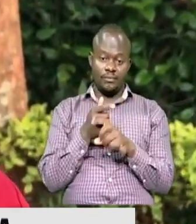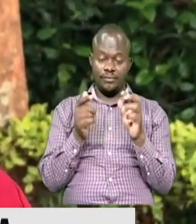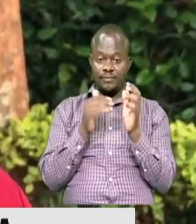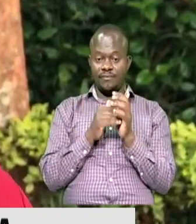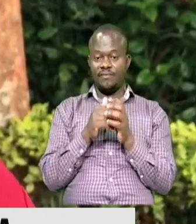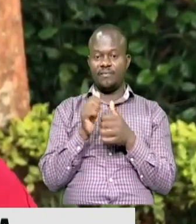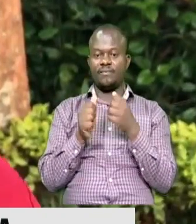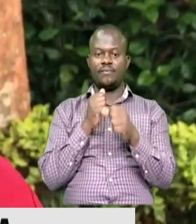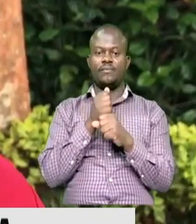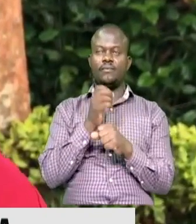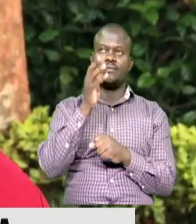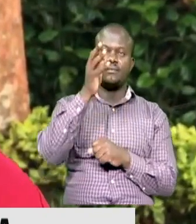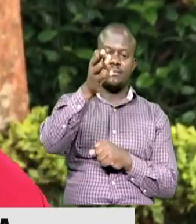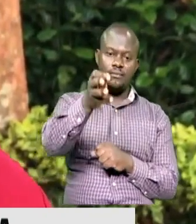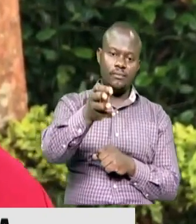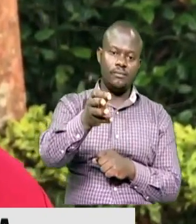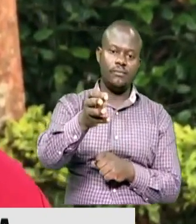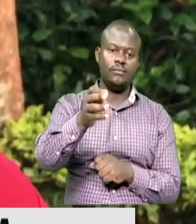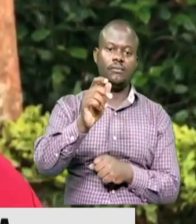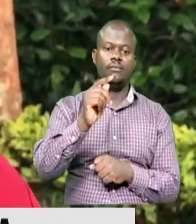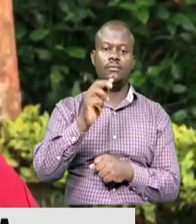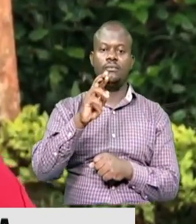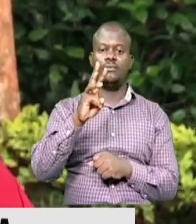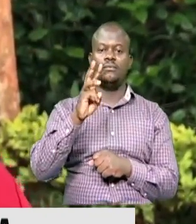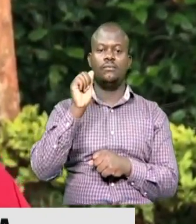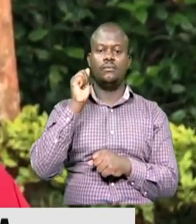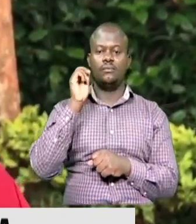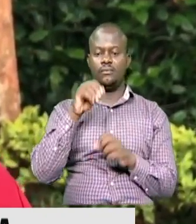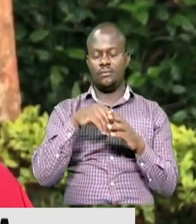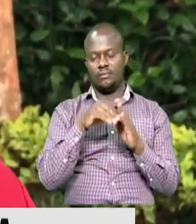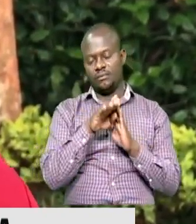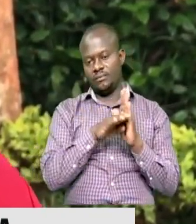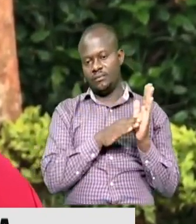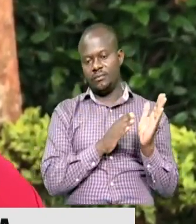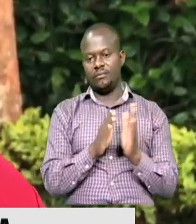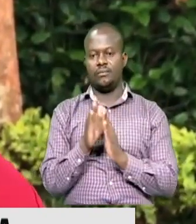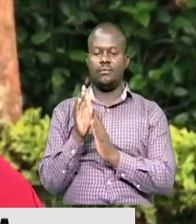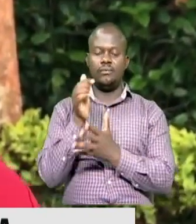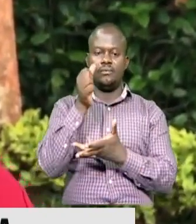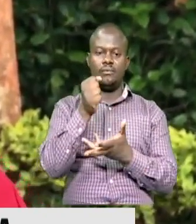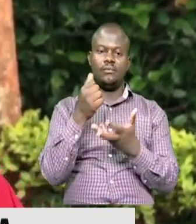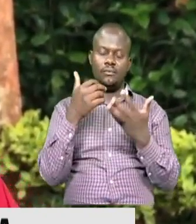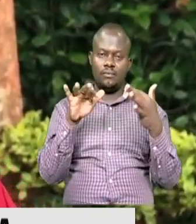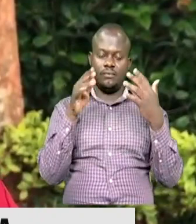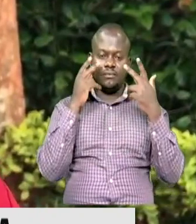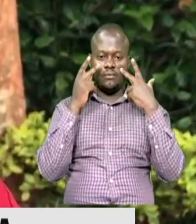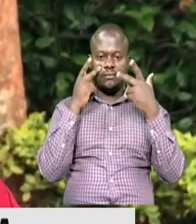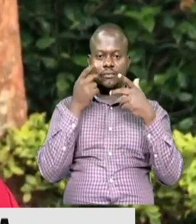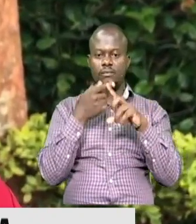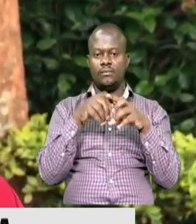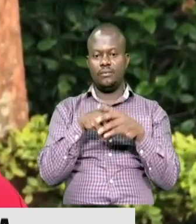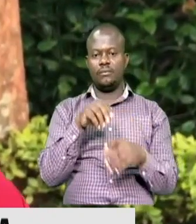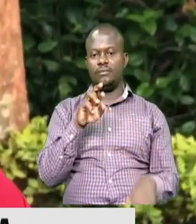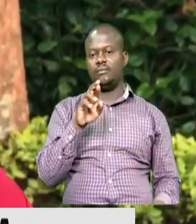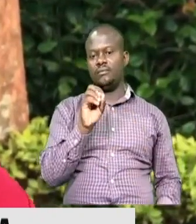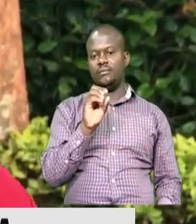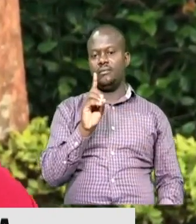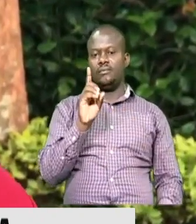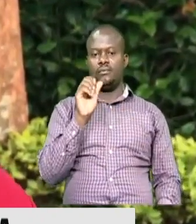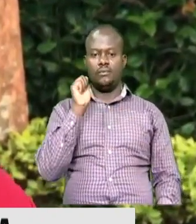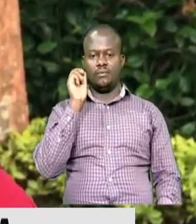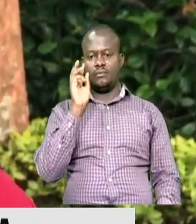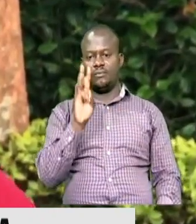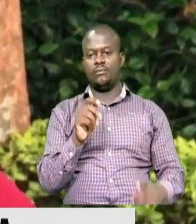umwaka ukurikiraho Kirwa muri Rurenge iri kuri gahunda, hari bije twabonye iturutse muri Roda aho tugiye